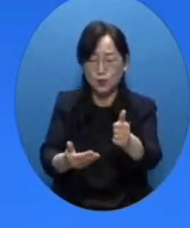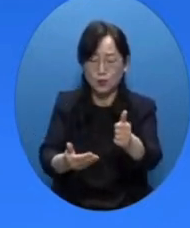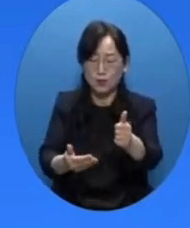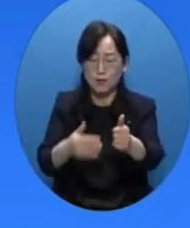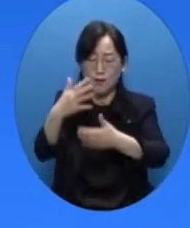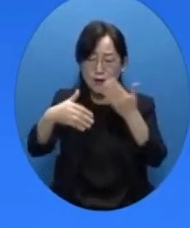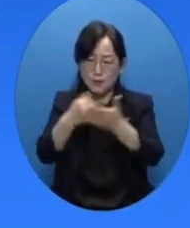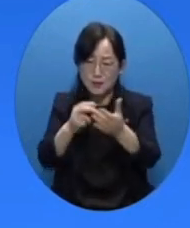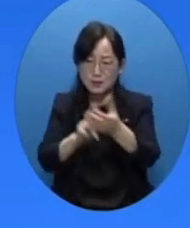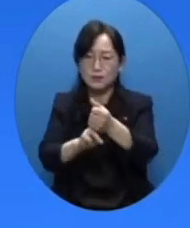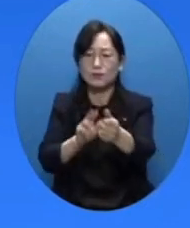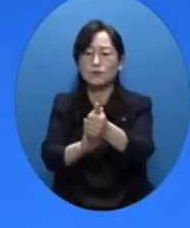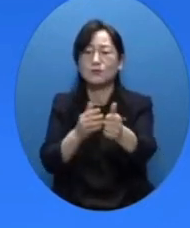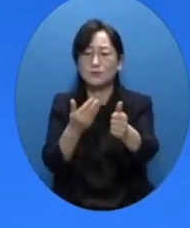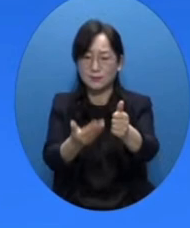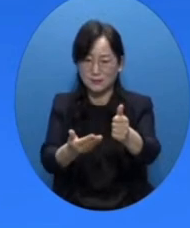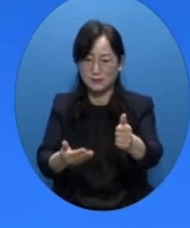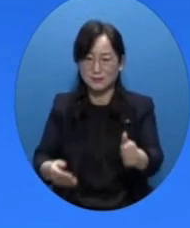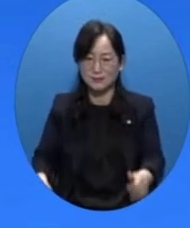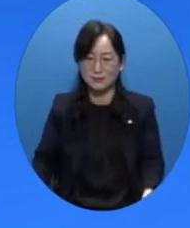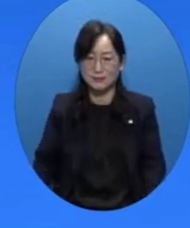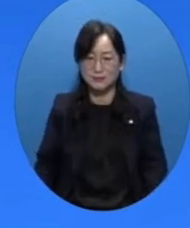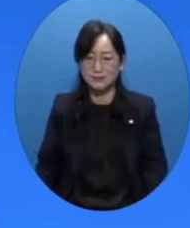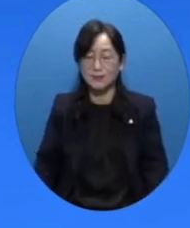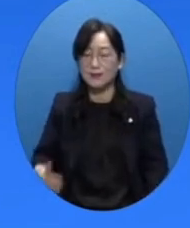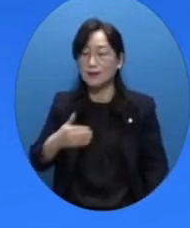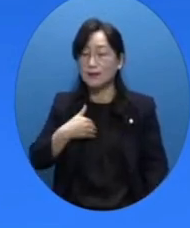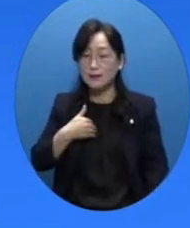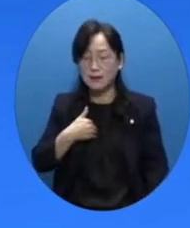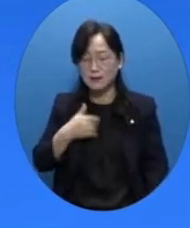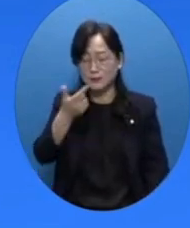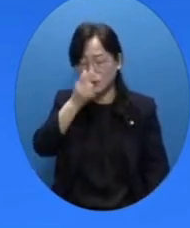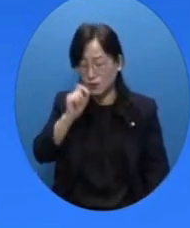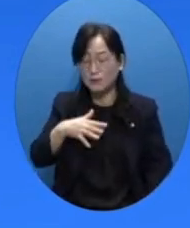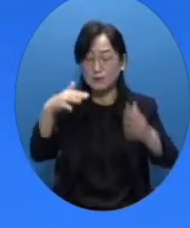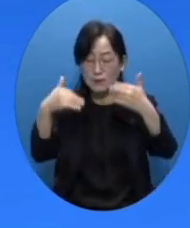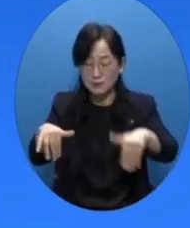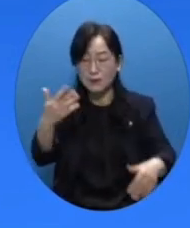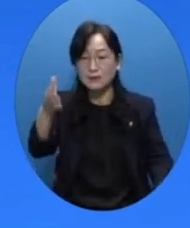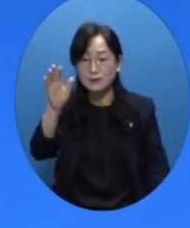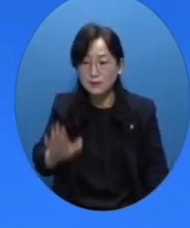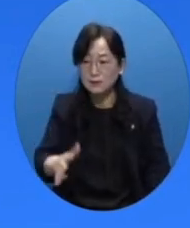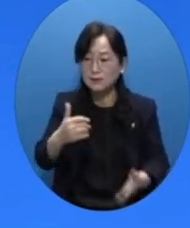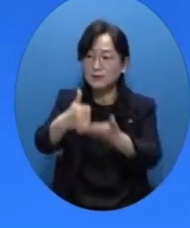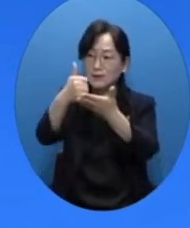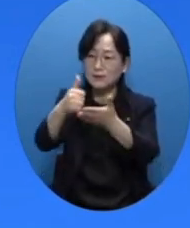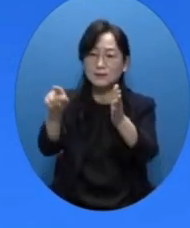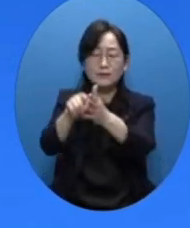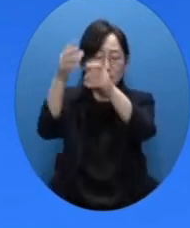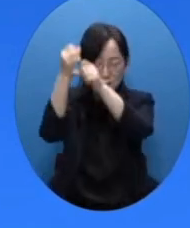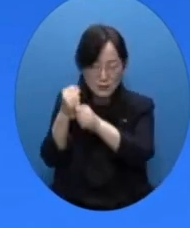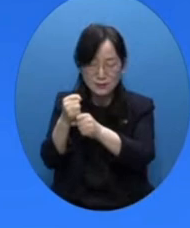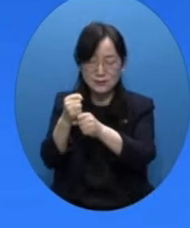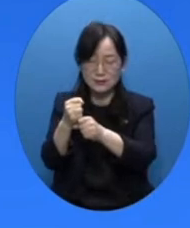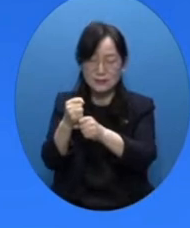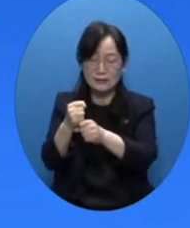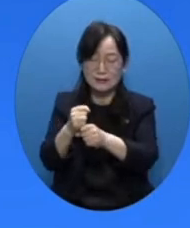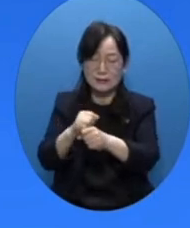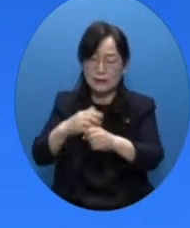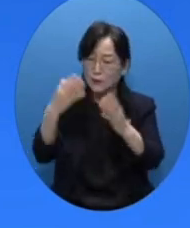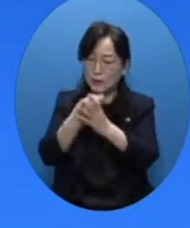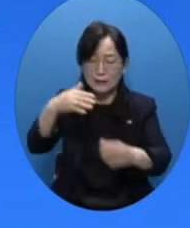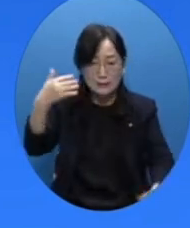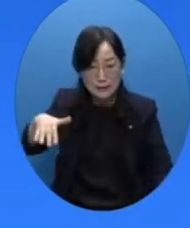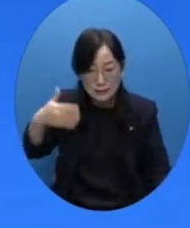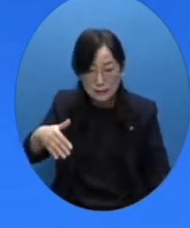이루어 주신 것입니다 내가 부족하고 연약하지만 준 믿고 의지하고 나가면 그 안전하고 부족하고 연약한